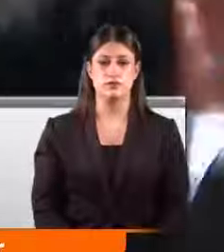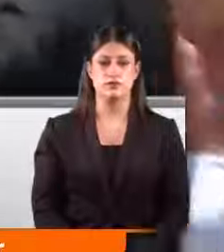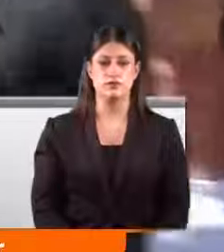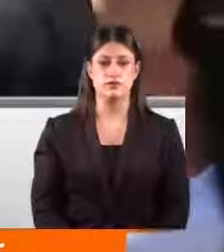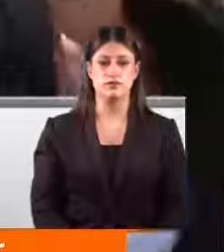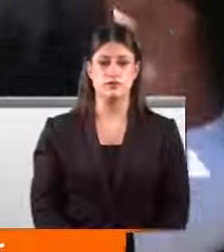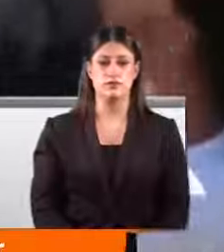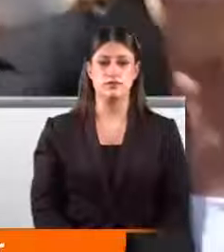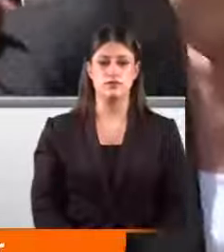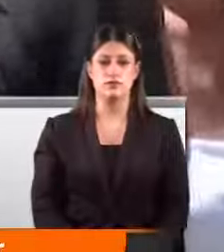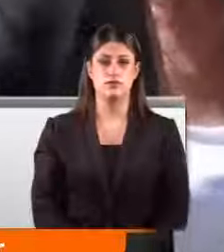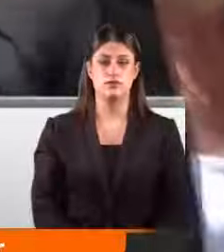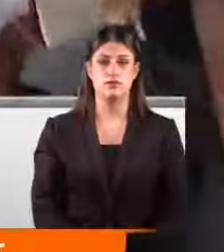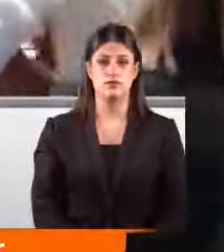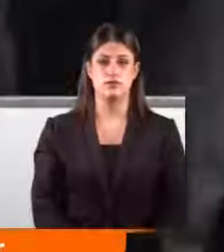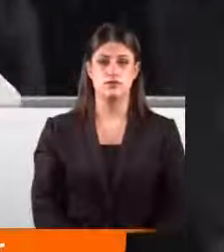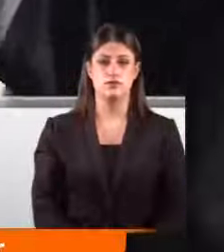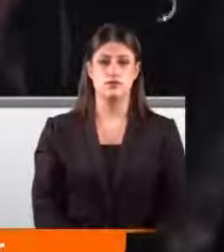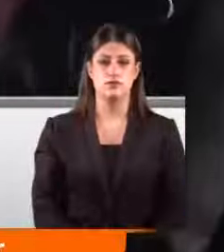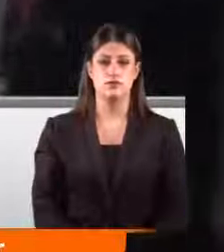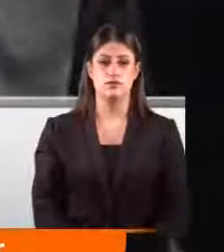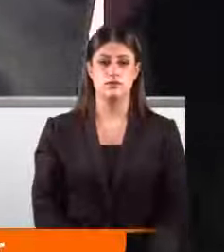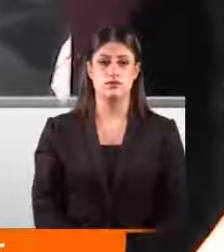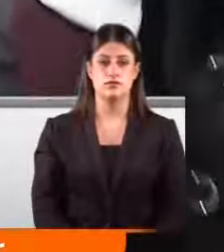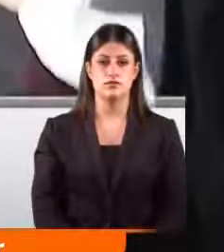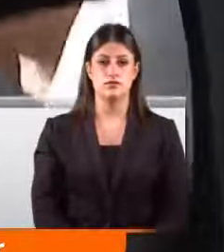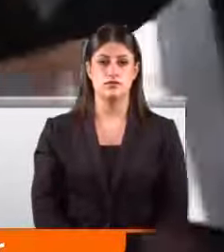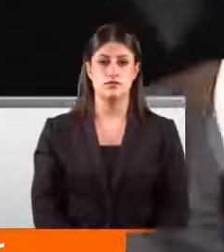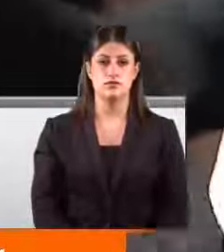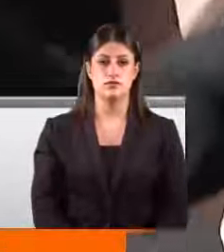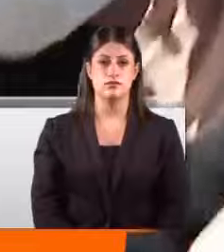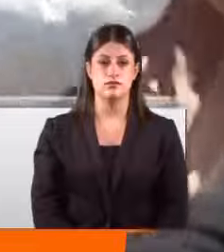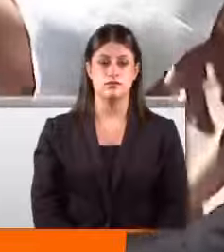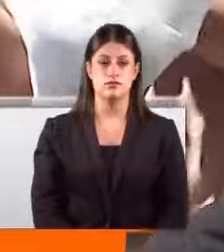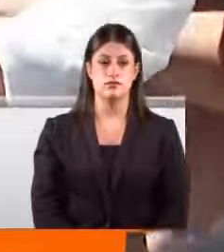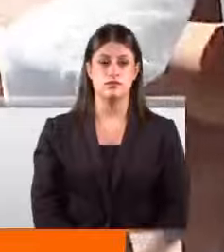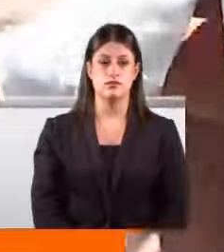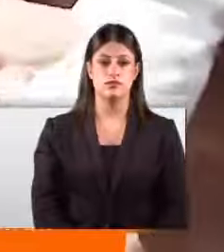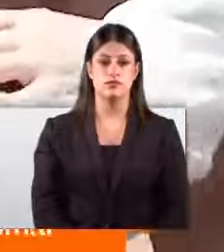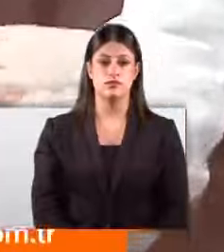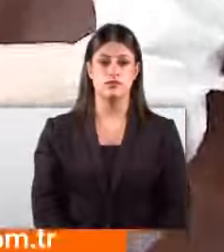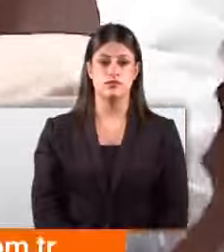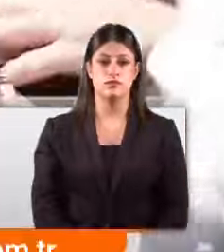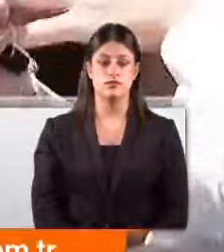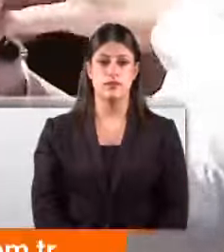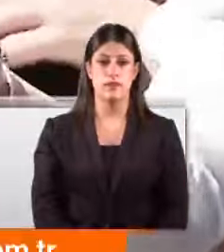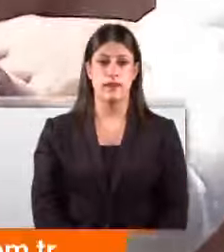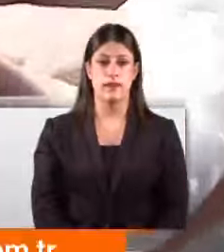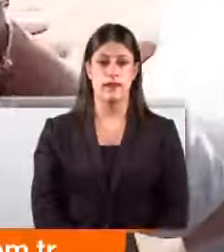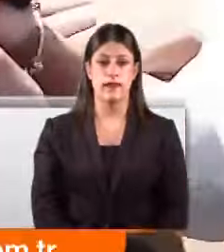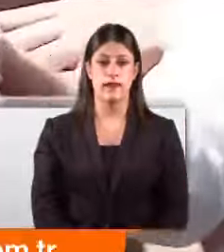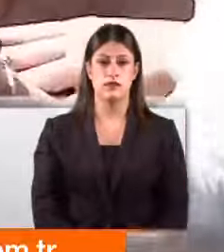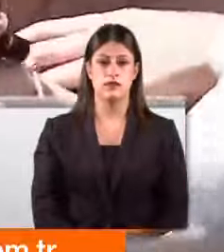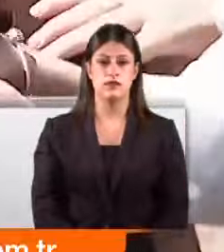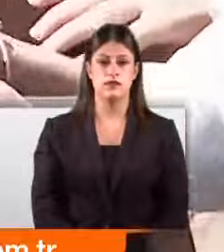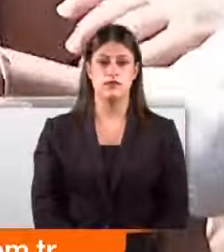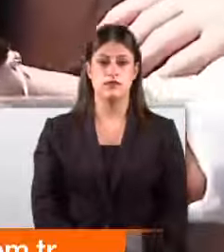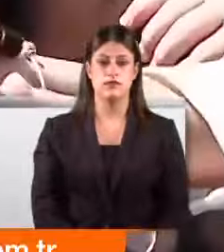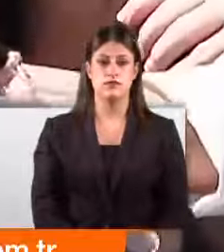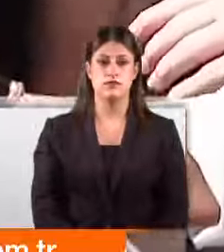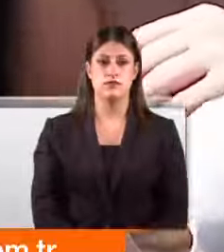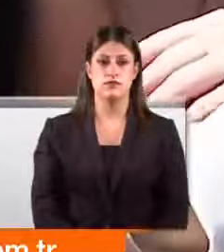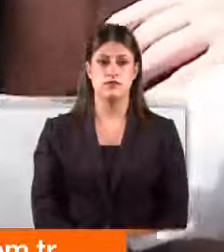ifade edilemeyecek duygular içindeyiz. Kaybettik. Elimizden geleni yaptık. Ümidimizi hiçbir zaman yitirmedik.